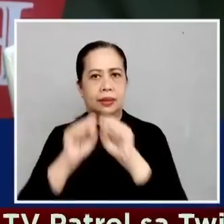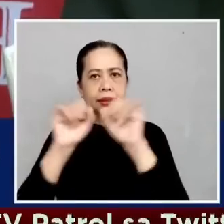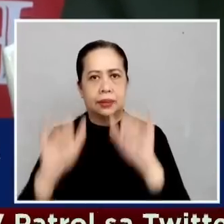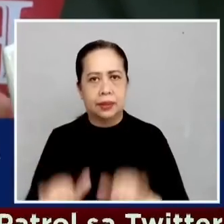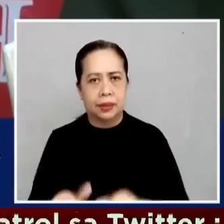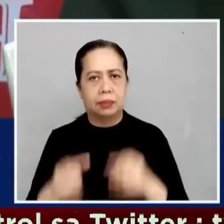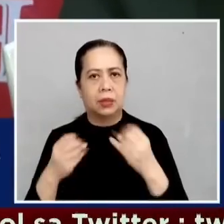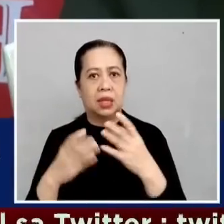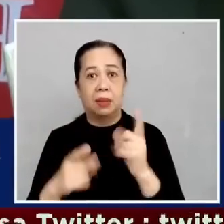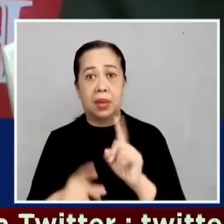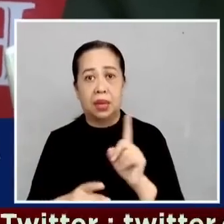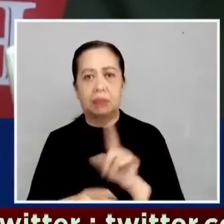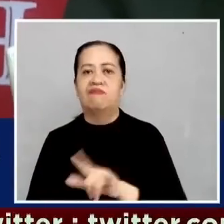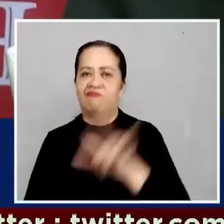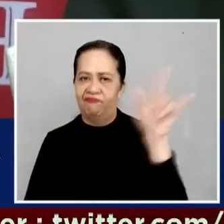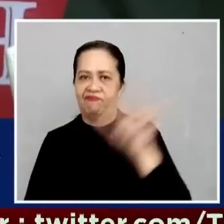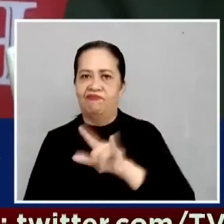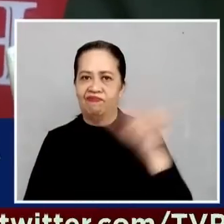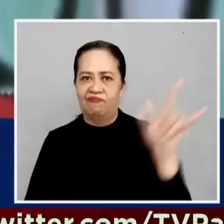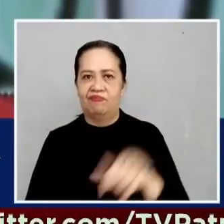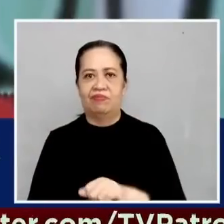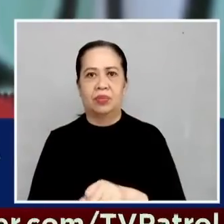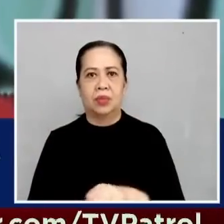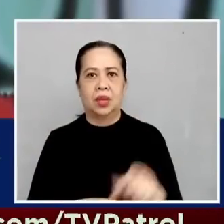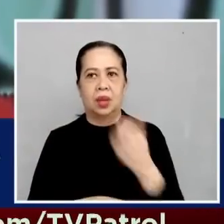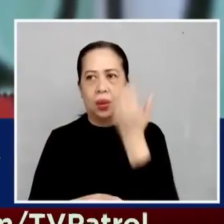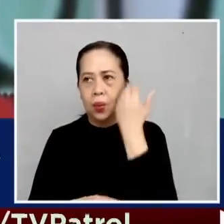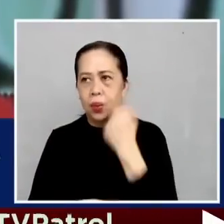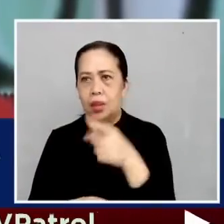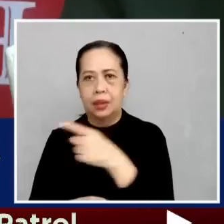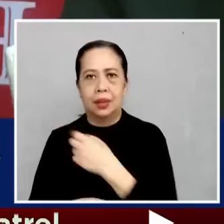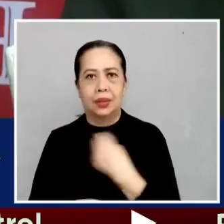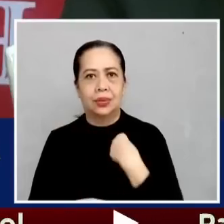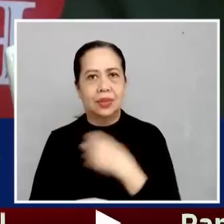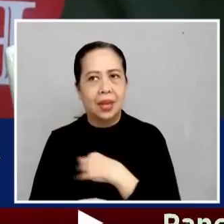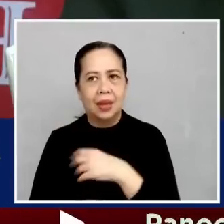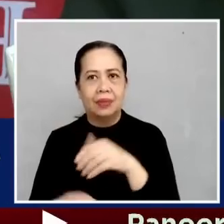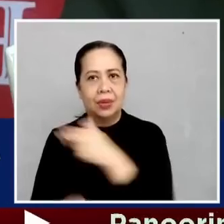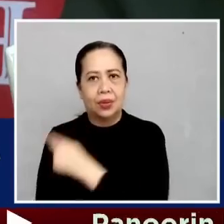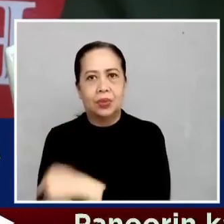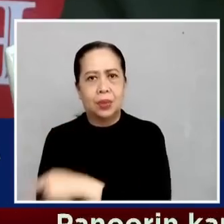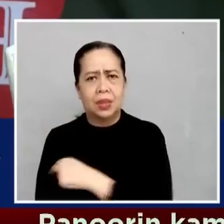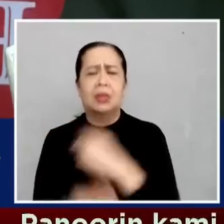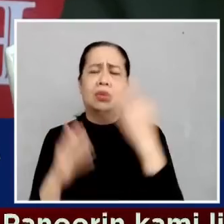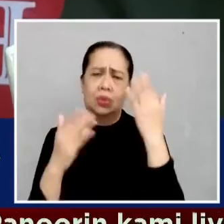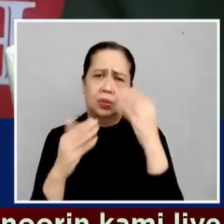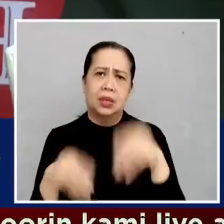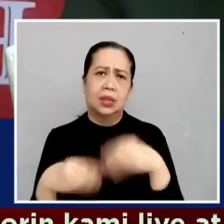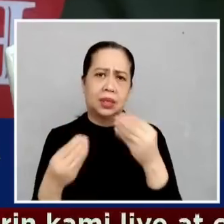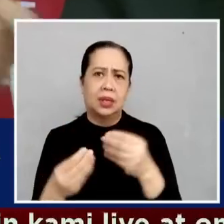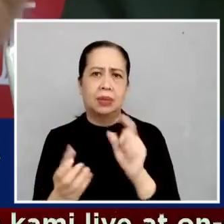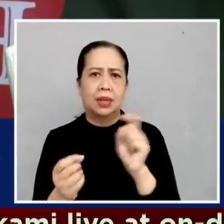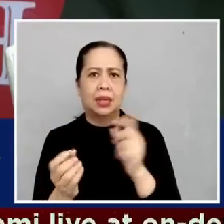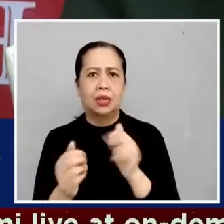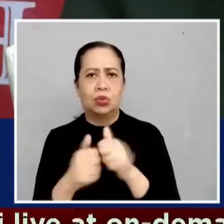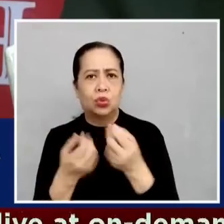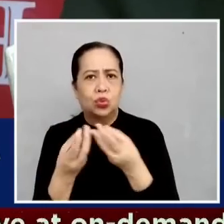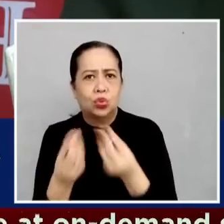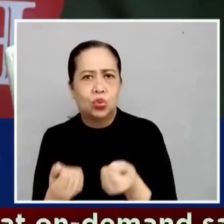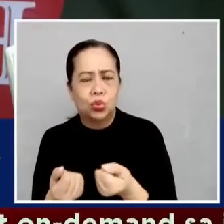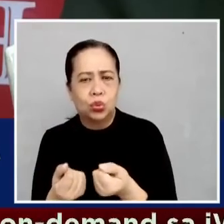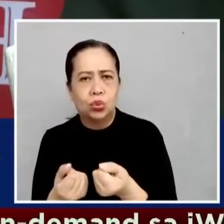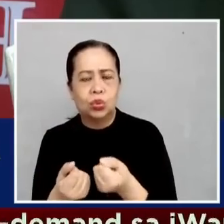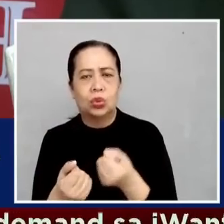nang umalis sa bansa, malalang understaffing. So sana bigyan na ng, ano, ng antibiotic ng mga health workers